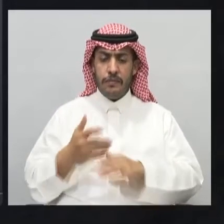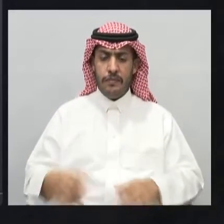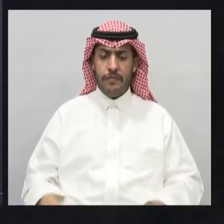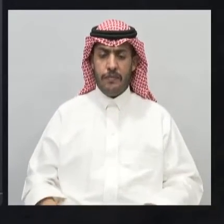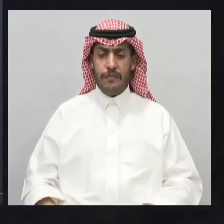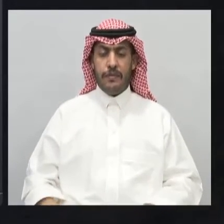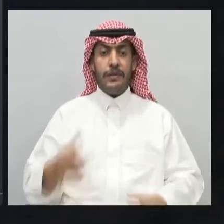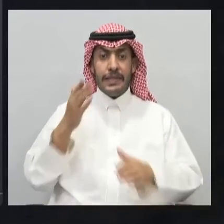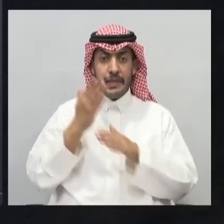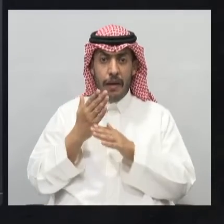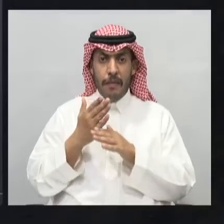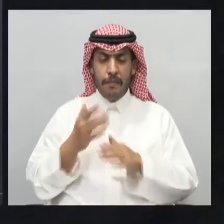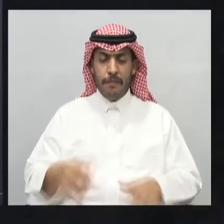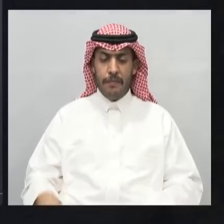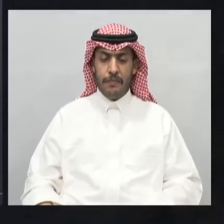من